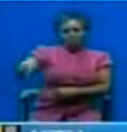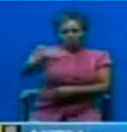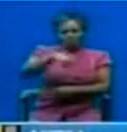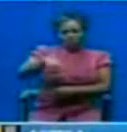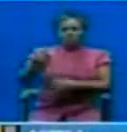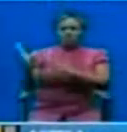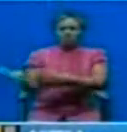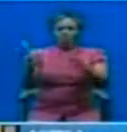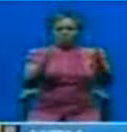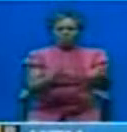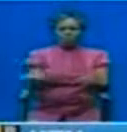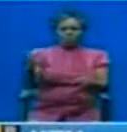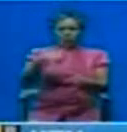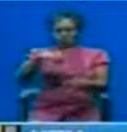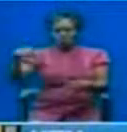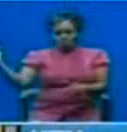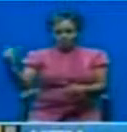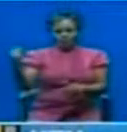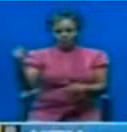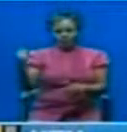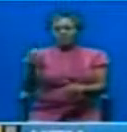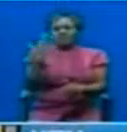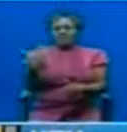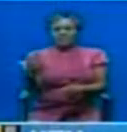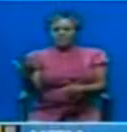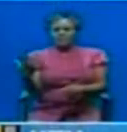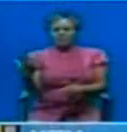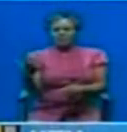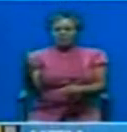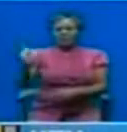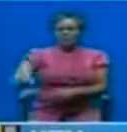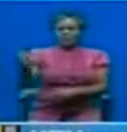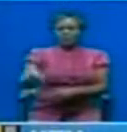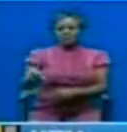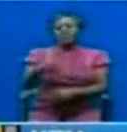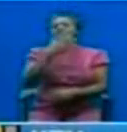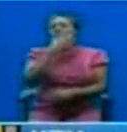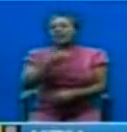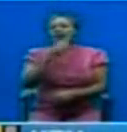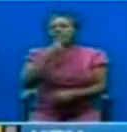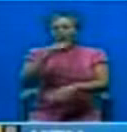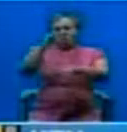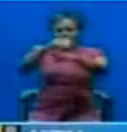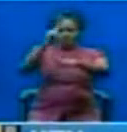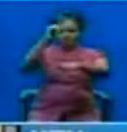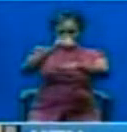Ilikuwa kawaida yake kupeleka vitu sokoni. Baba halimuita